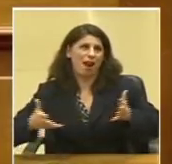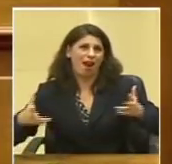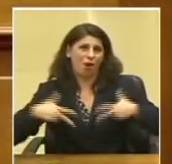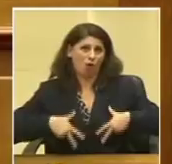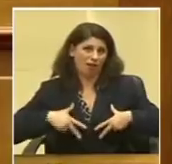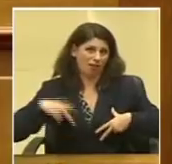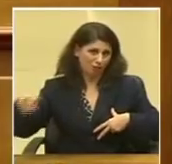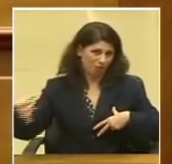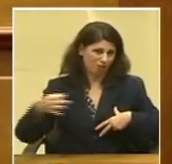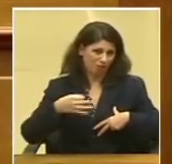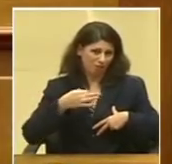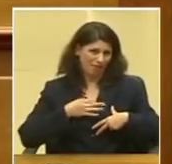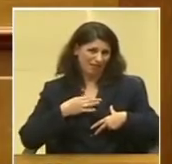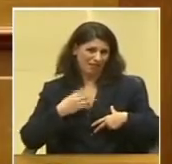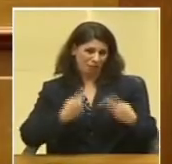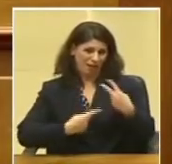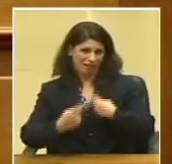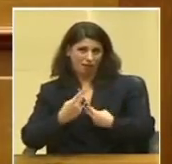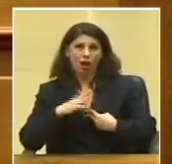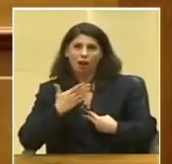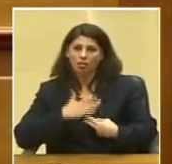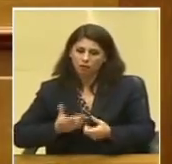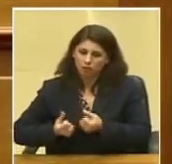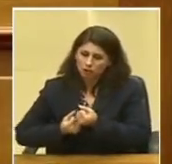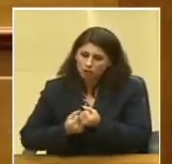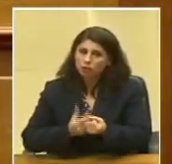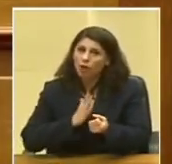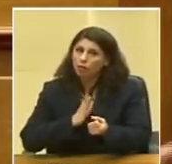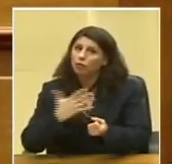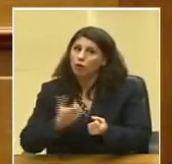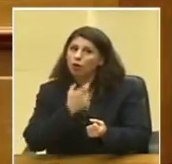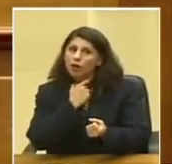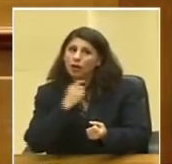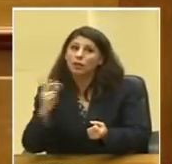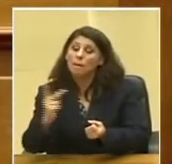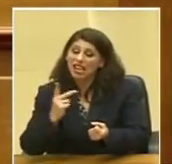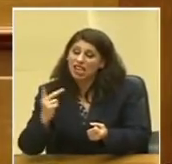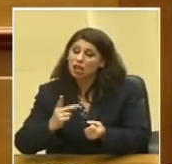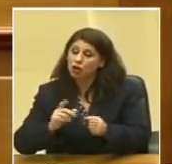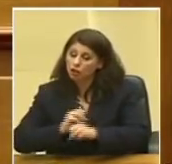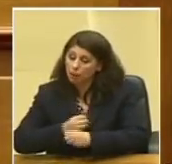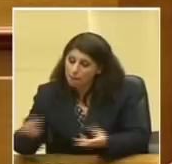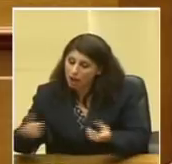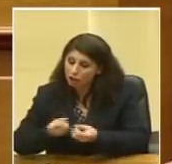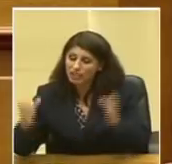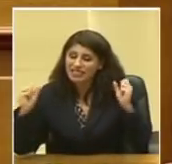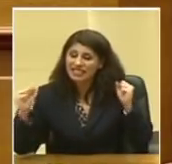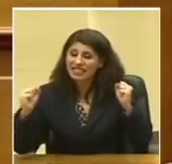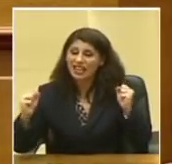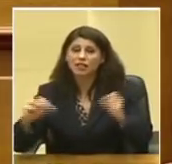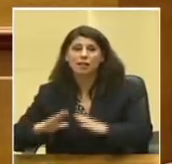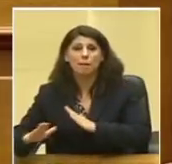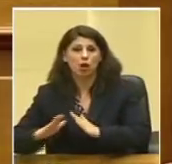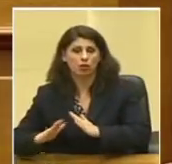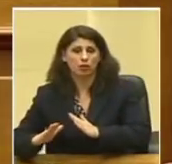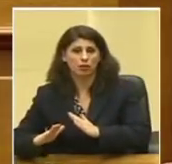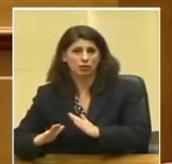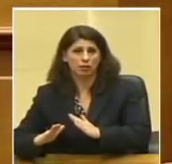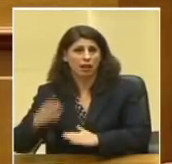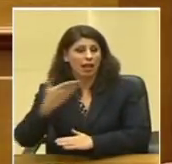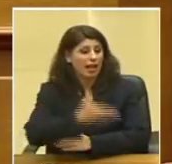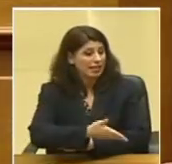όπως λέτε, αλλά για να στηρίξουμε τους ανθρώπους που έχουν ανάγκη με κοινωνικές παροχές, υγείας και πρόνοιας. Και από τη δική σας